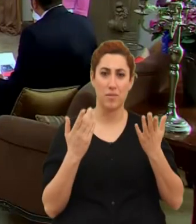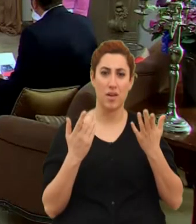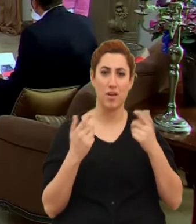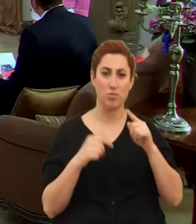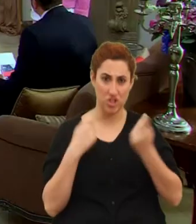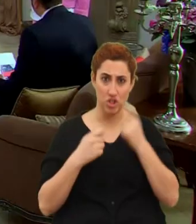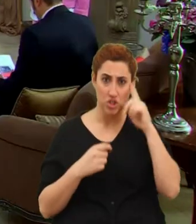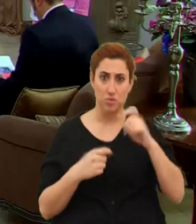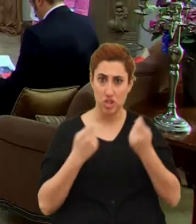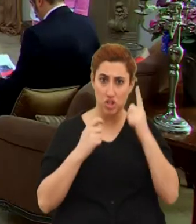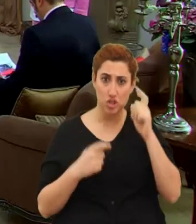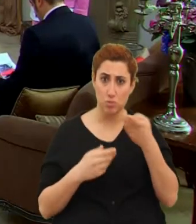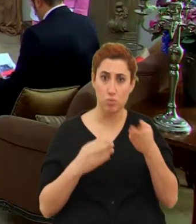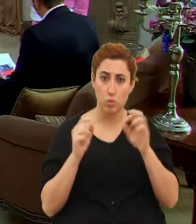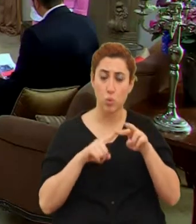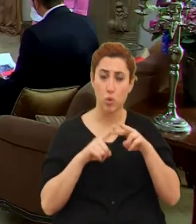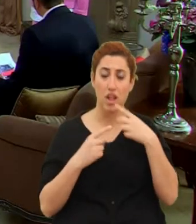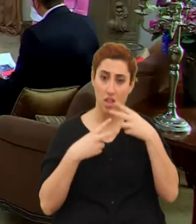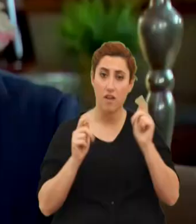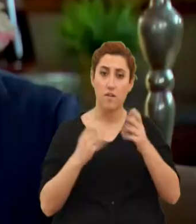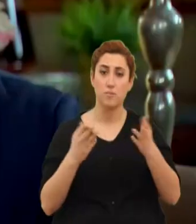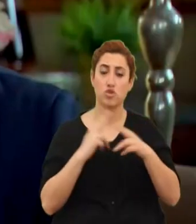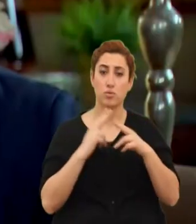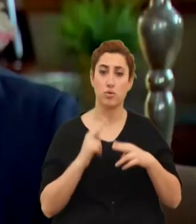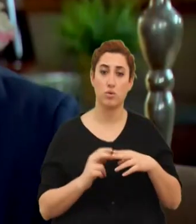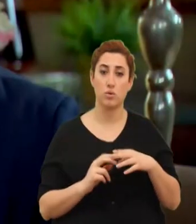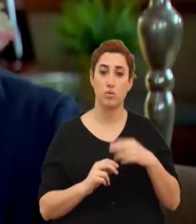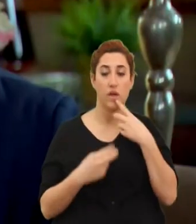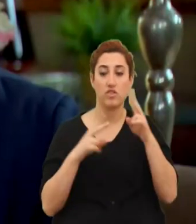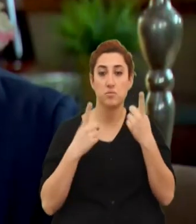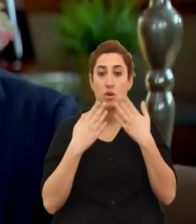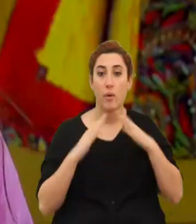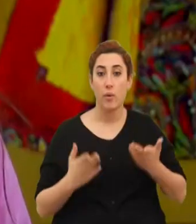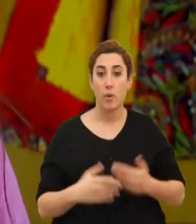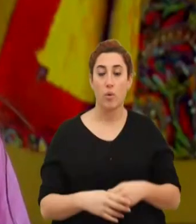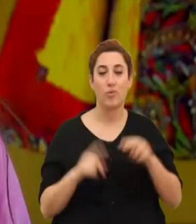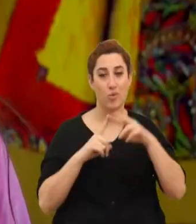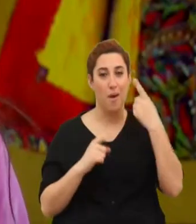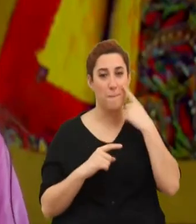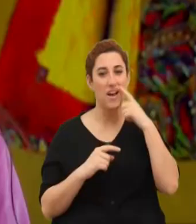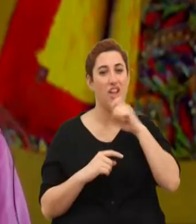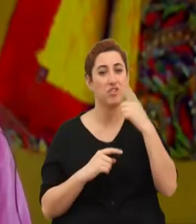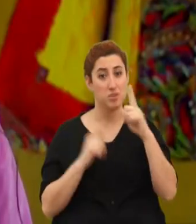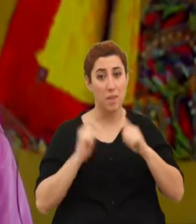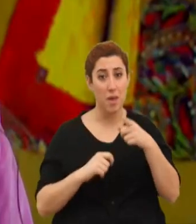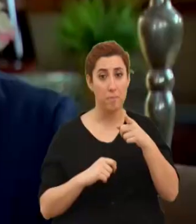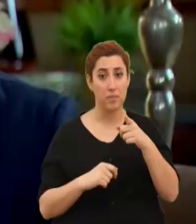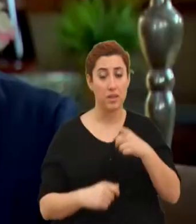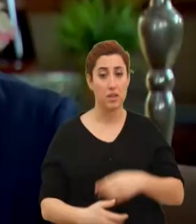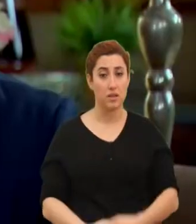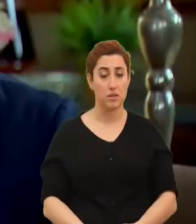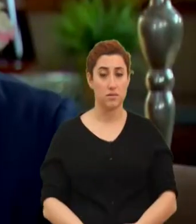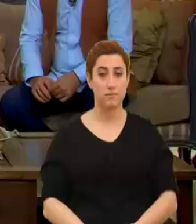mi bu? İş mi bu Nurhan? İtiraf et çabuk. Diyorum, itiraf edecek bir şey yok. Nurhan bak, yanlış bir şey mi yaptın?